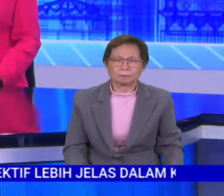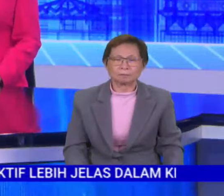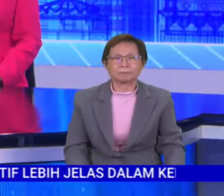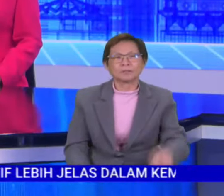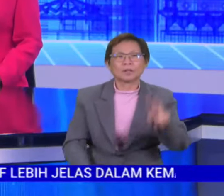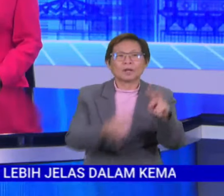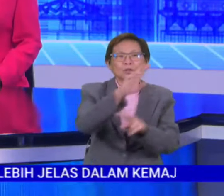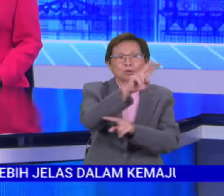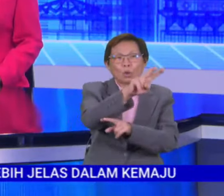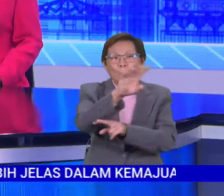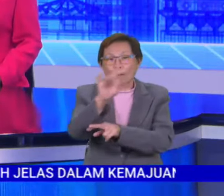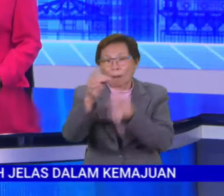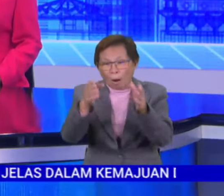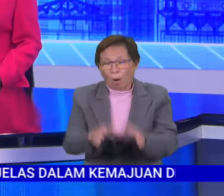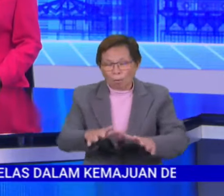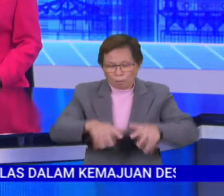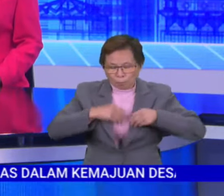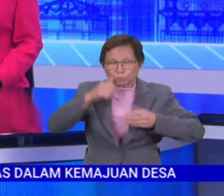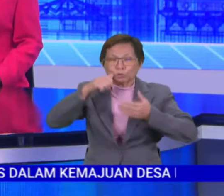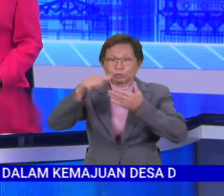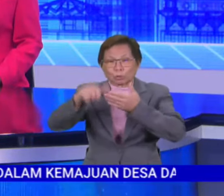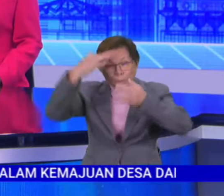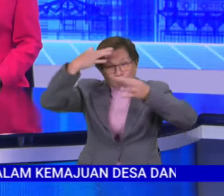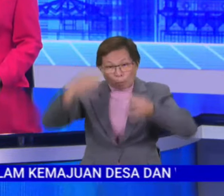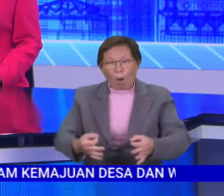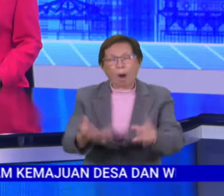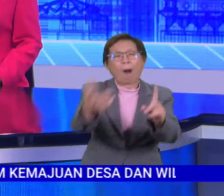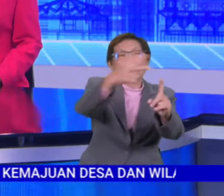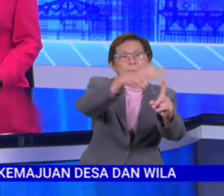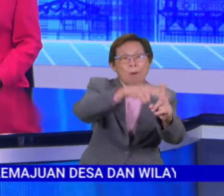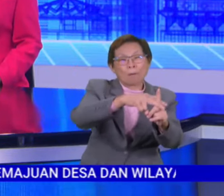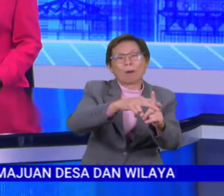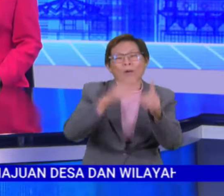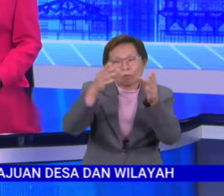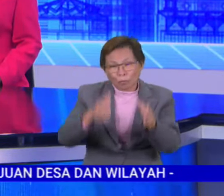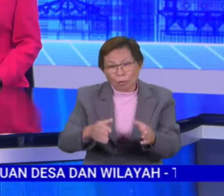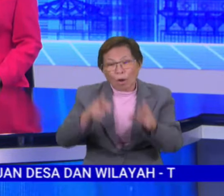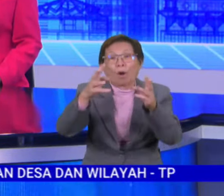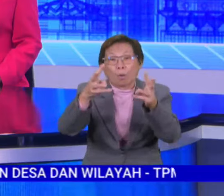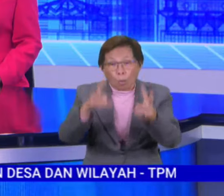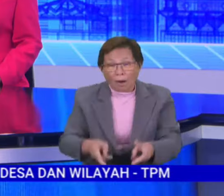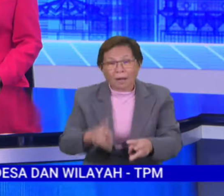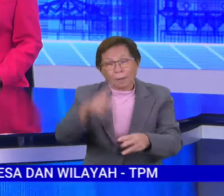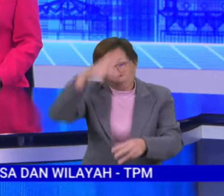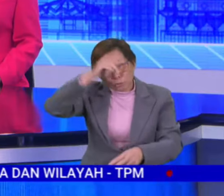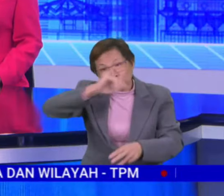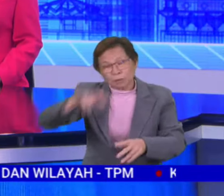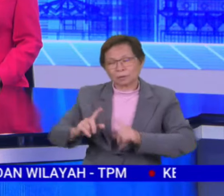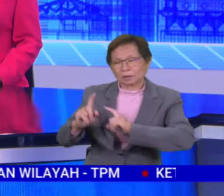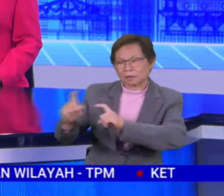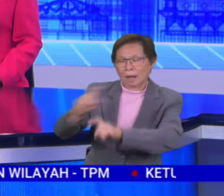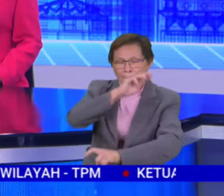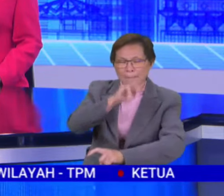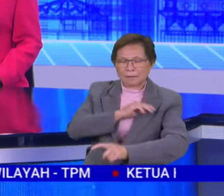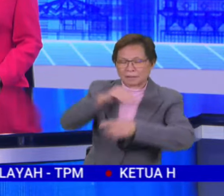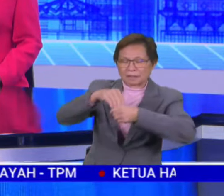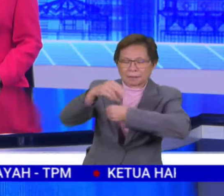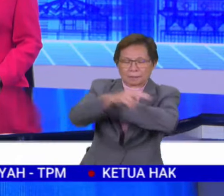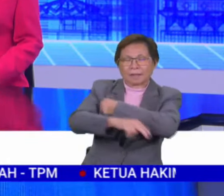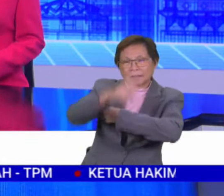Seramai 28 orang menerima surat keputusan permohonan kewarganegaraan di Putrajaya yang disampaikan Menteri Dalam Negeri, Datuk